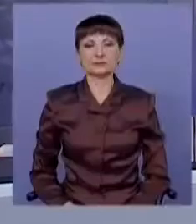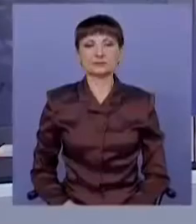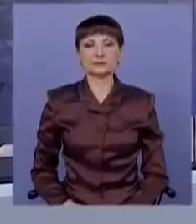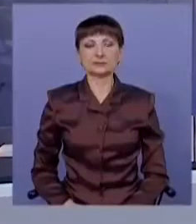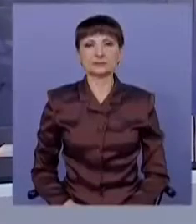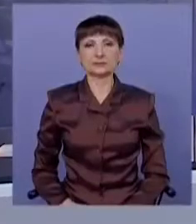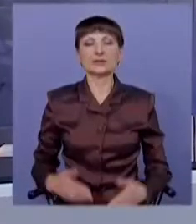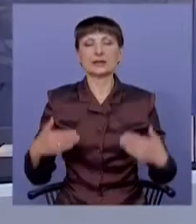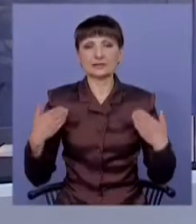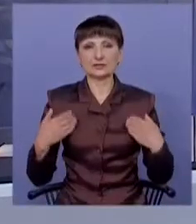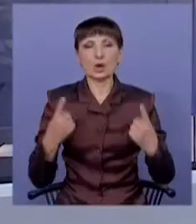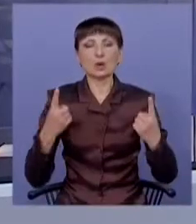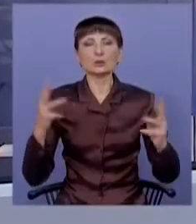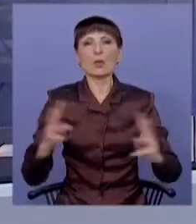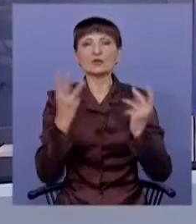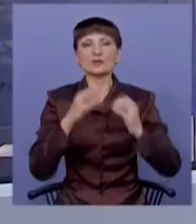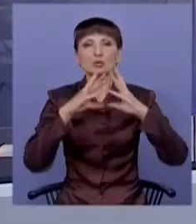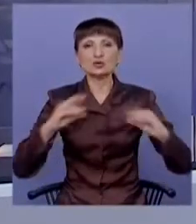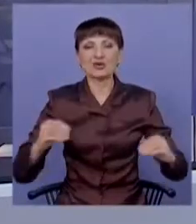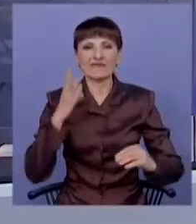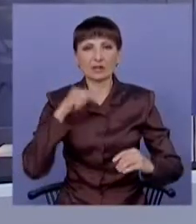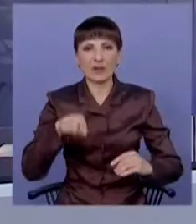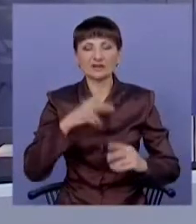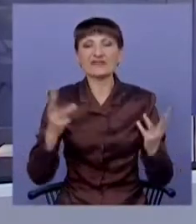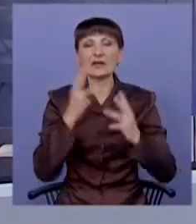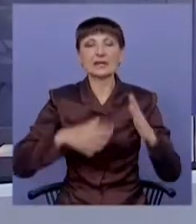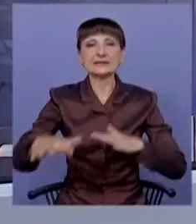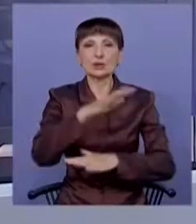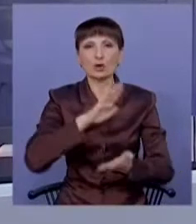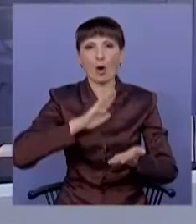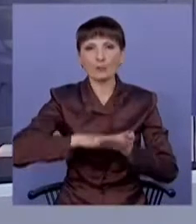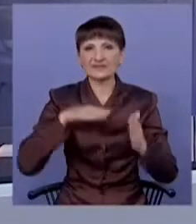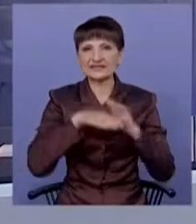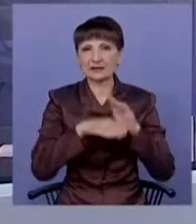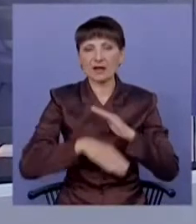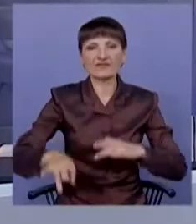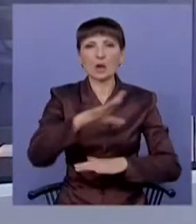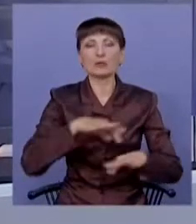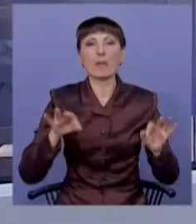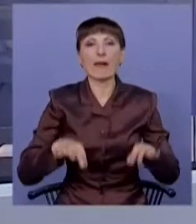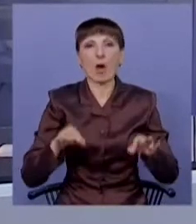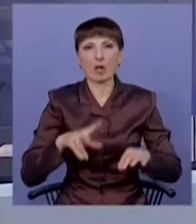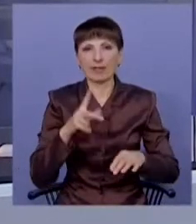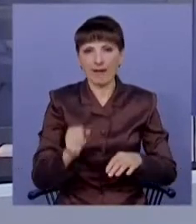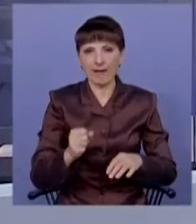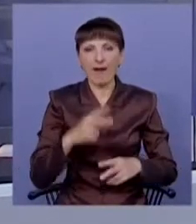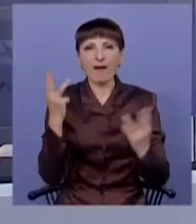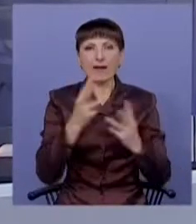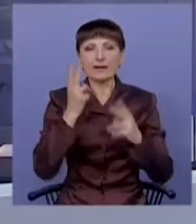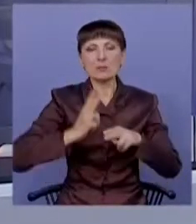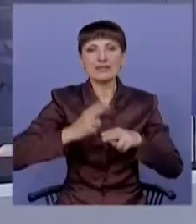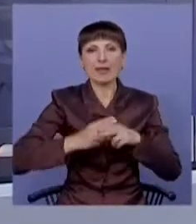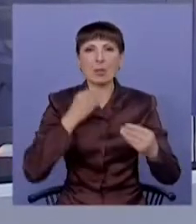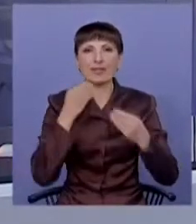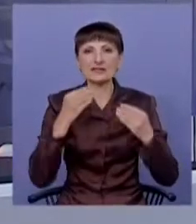Крупный пожар сегодня тушили в Алматы. Возгорание произошло на территории оптовых складов в районе Барахолки. Горели